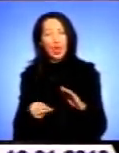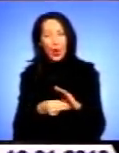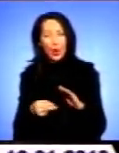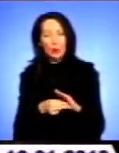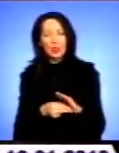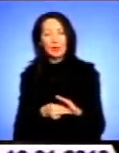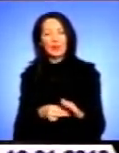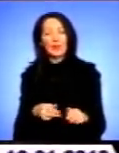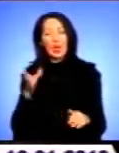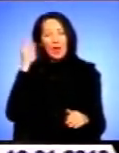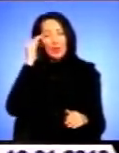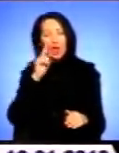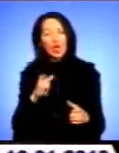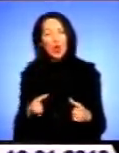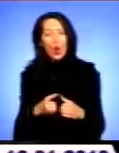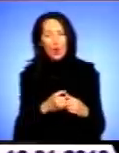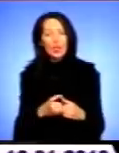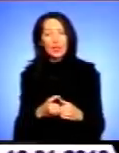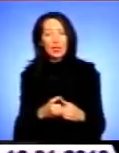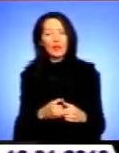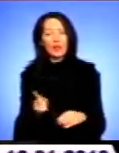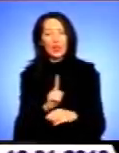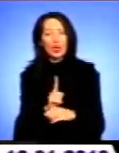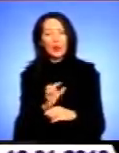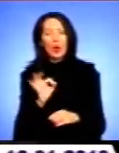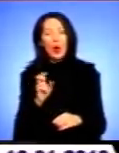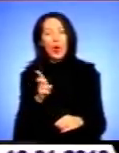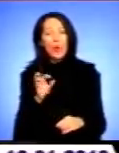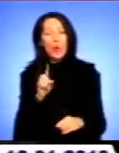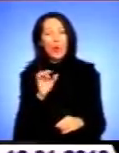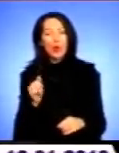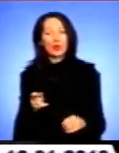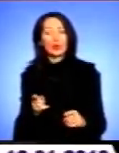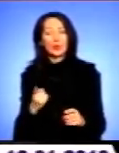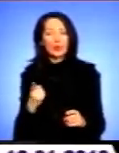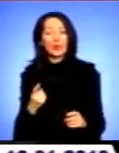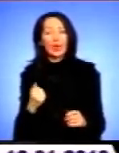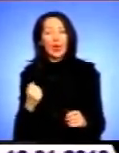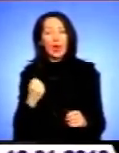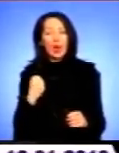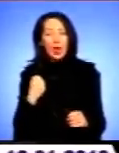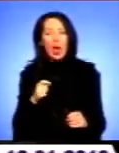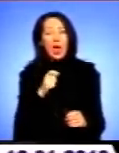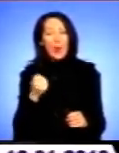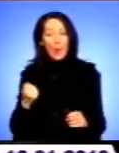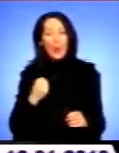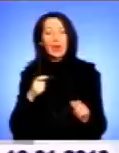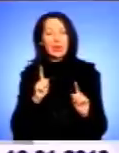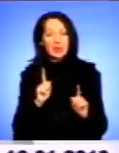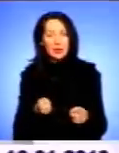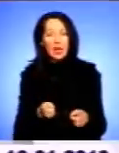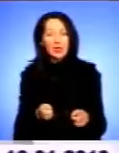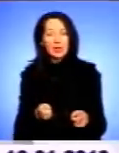Тернопільської області УБОЗу боєздатний. Завдання, які ставить перед нами керівництво держави та міністр,